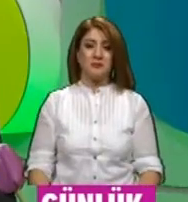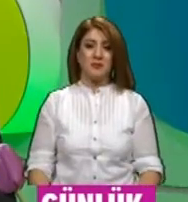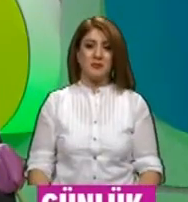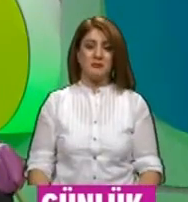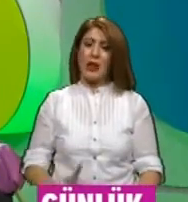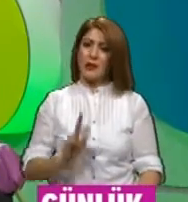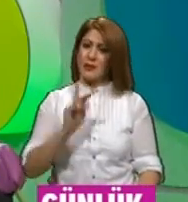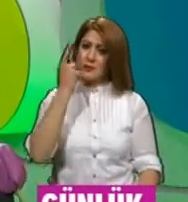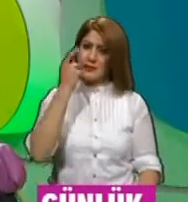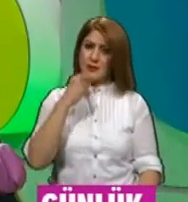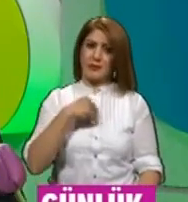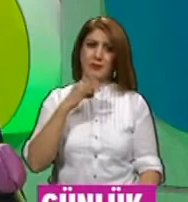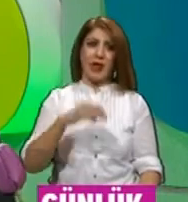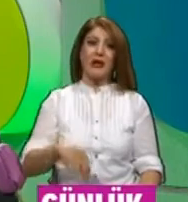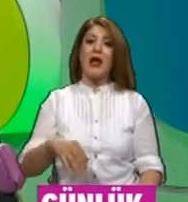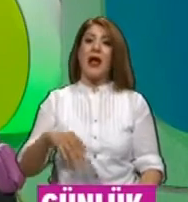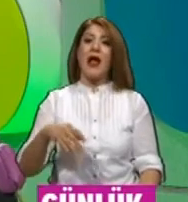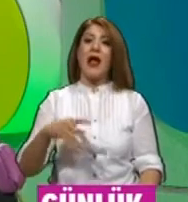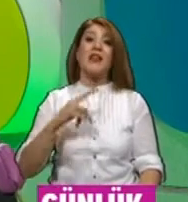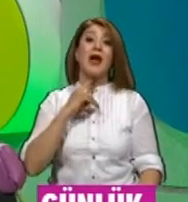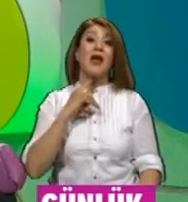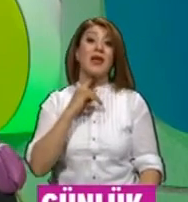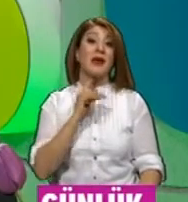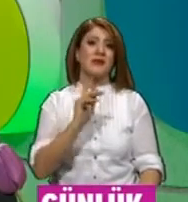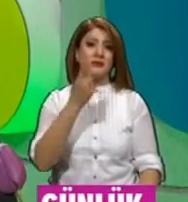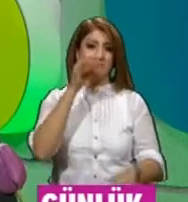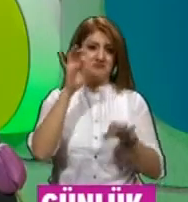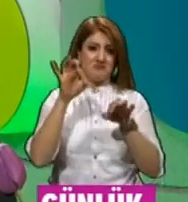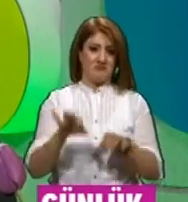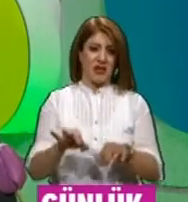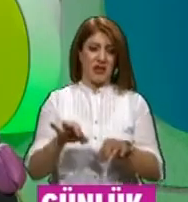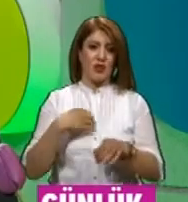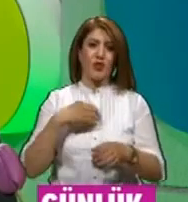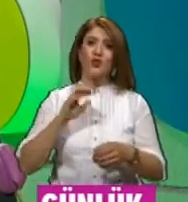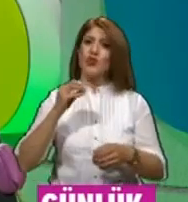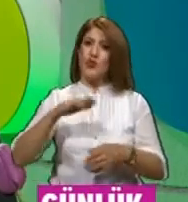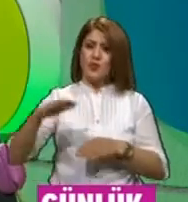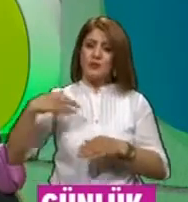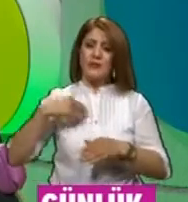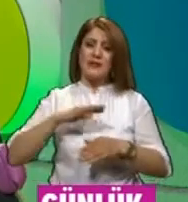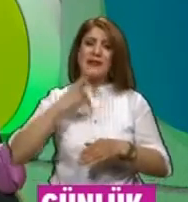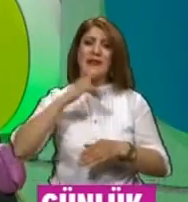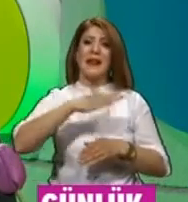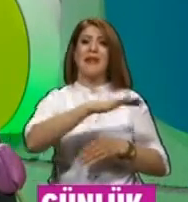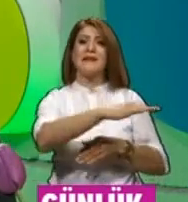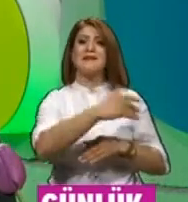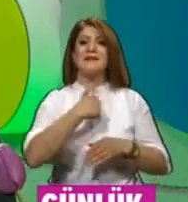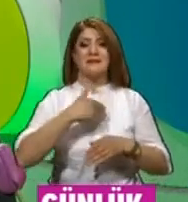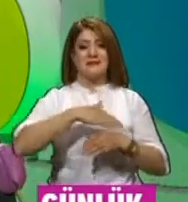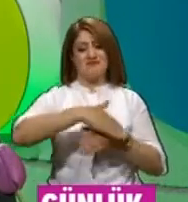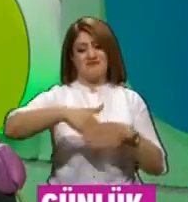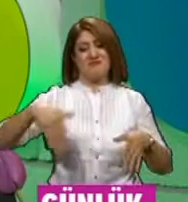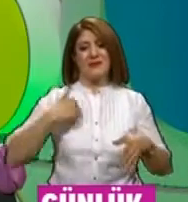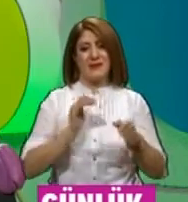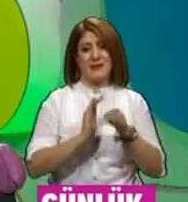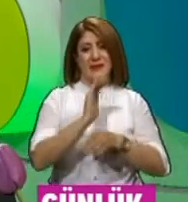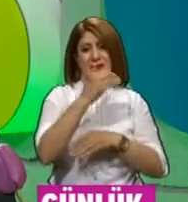Şöyle başlayayım. Alanya'da nasıl başladı? Çocukluğum benim denizde geçti. Hep deniz kıyısında